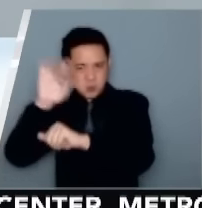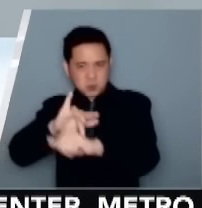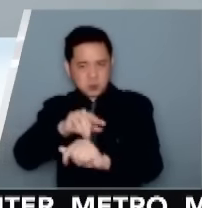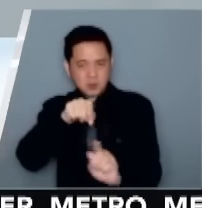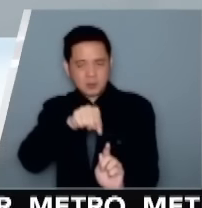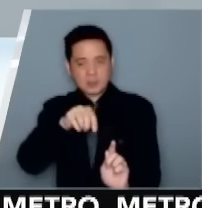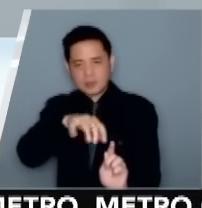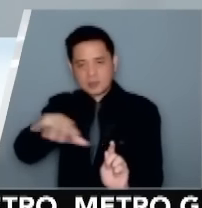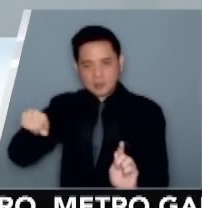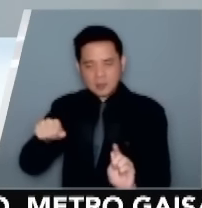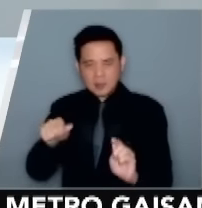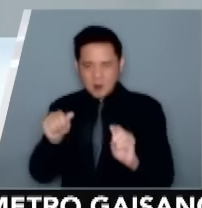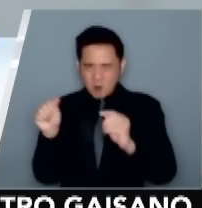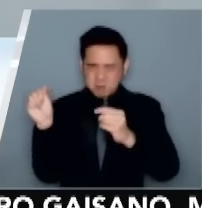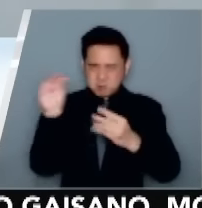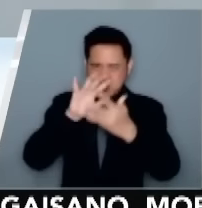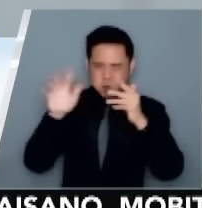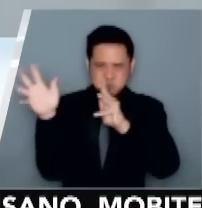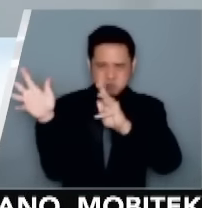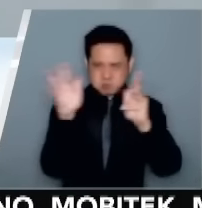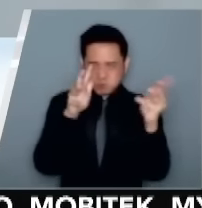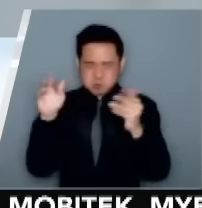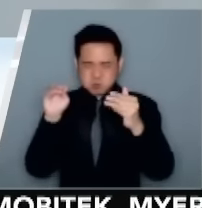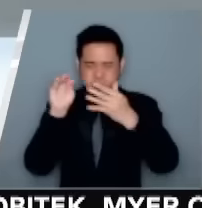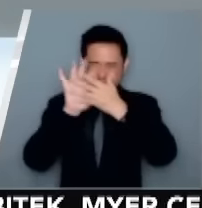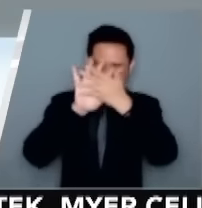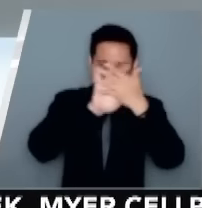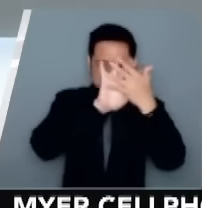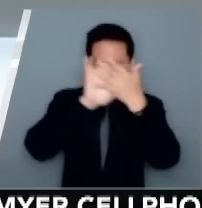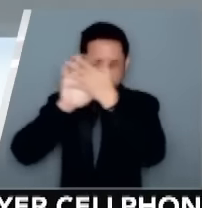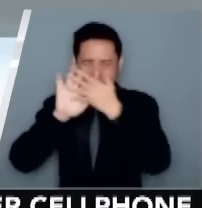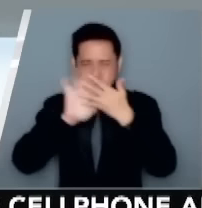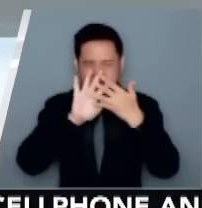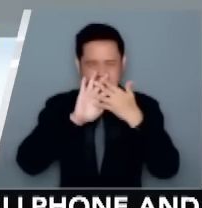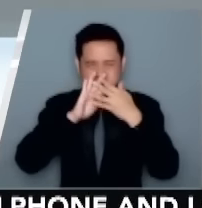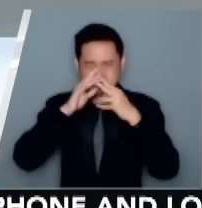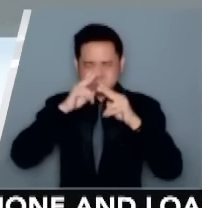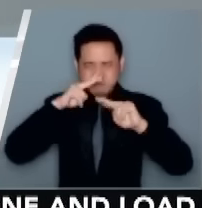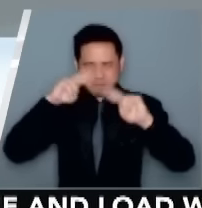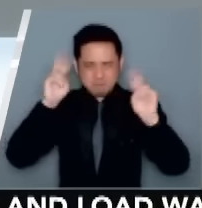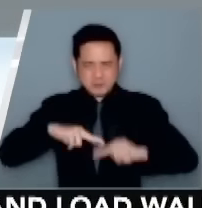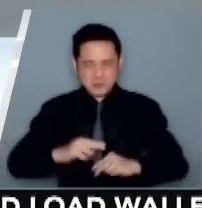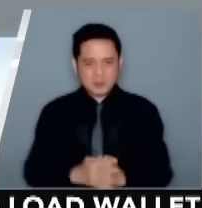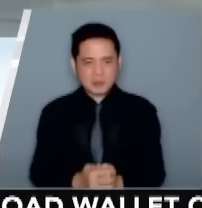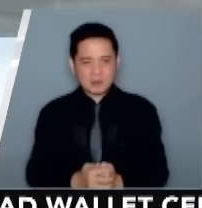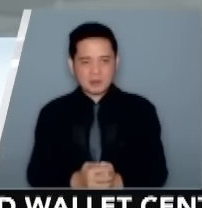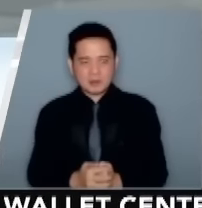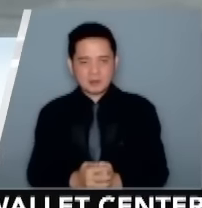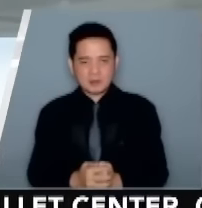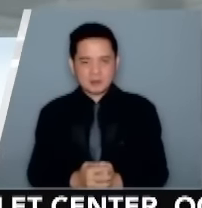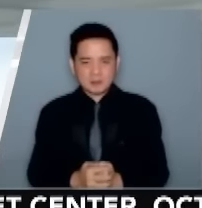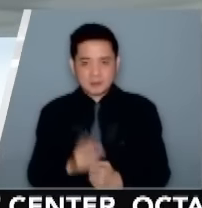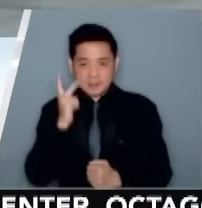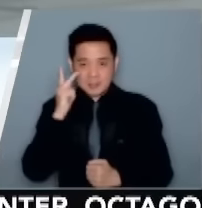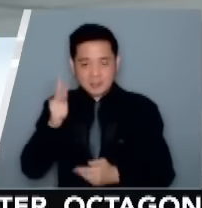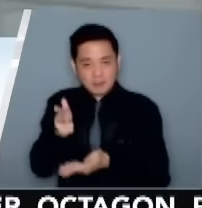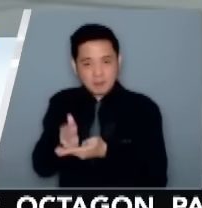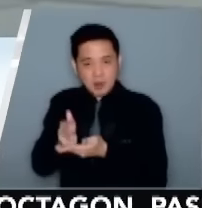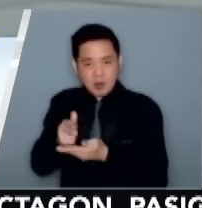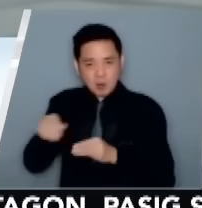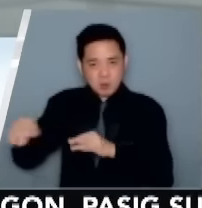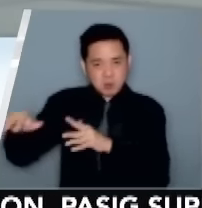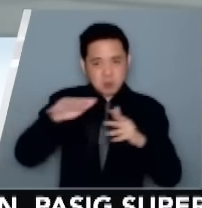ng hangin halos mag visibility sa kalsada halos matuklap din ang bubong ng parking na ito gayon din ang mga yero